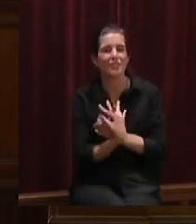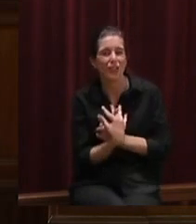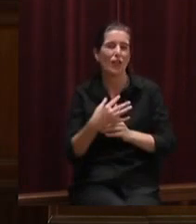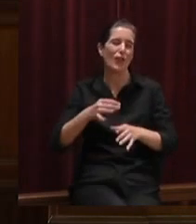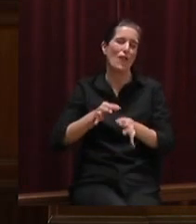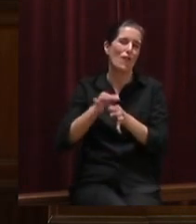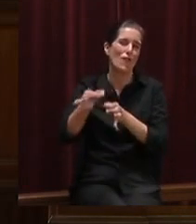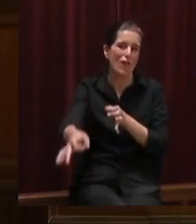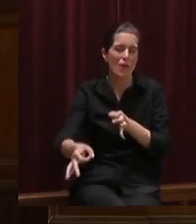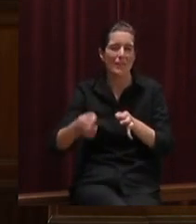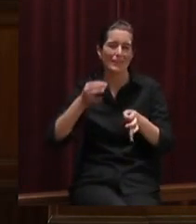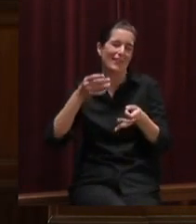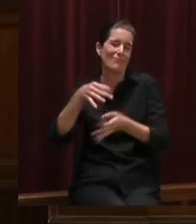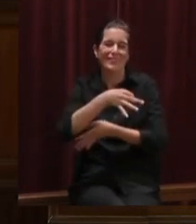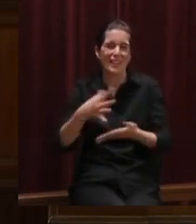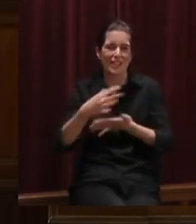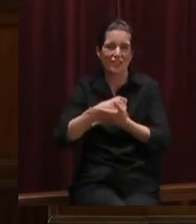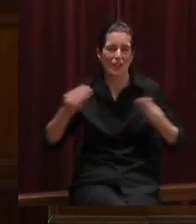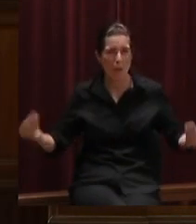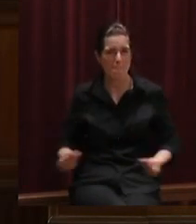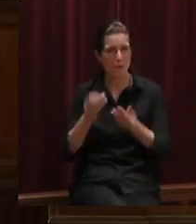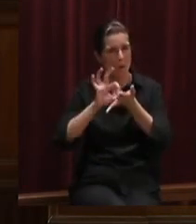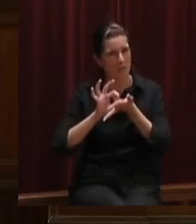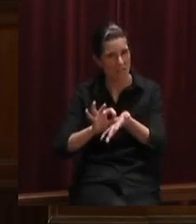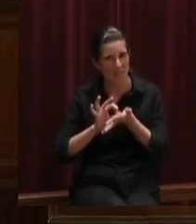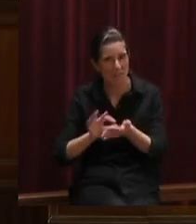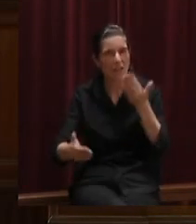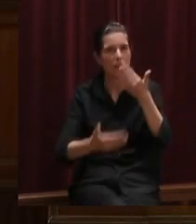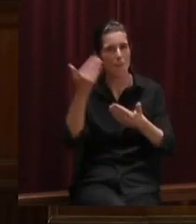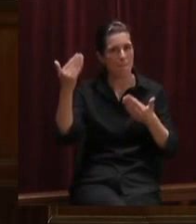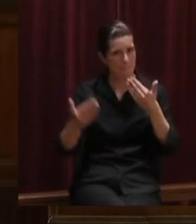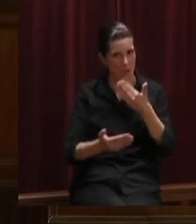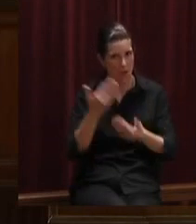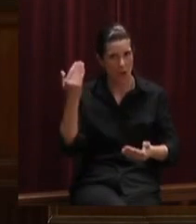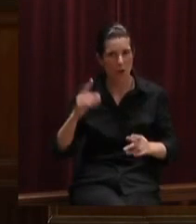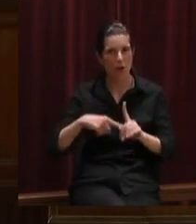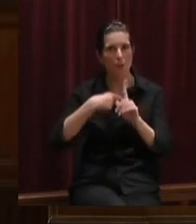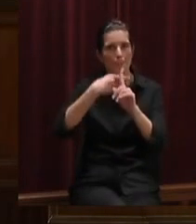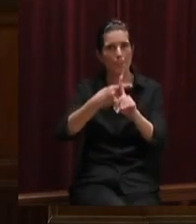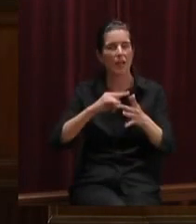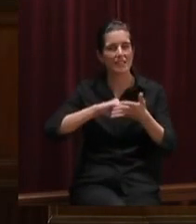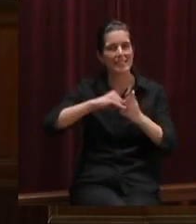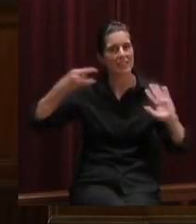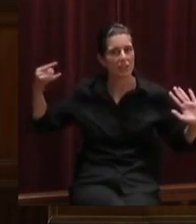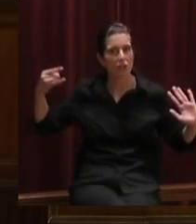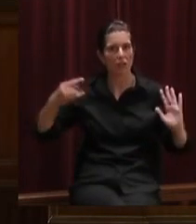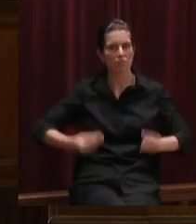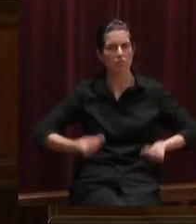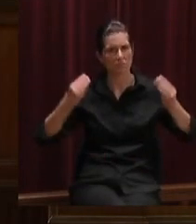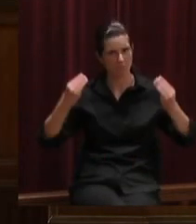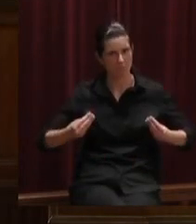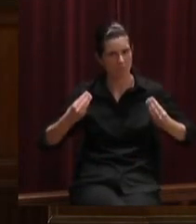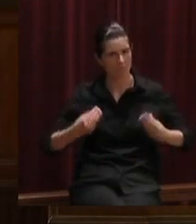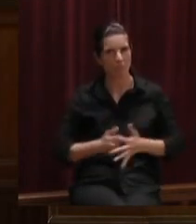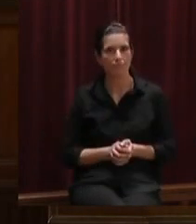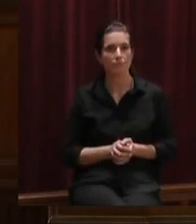i Mallorca, per millorar tots els serveis, fer-los més moderns i dotar-los amb les tecnologies més eficaces. Uns